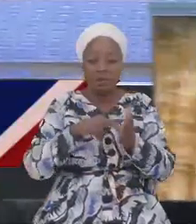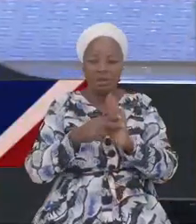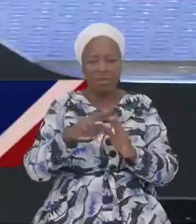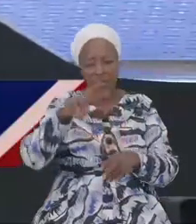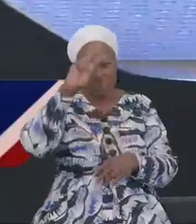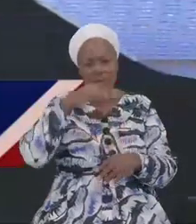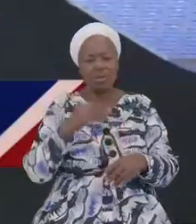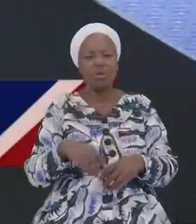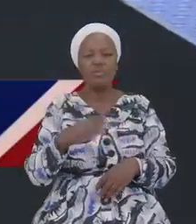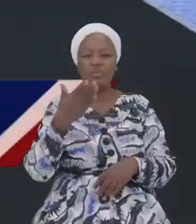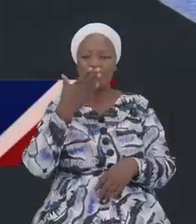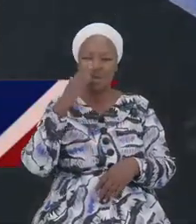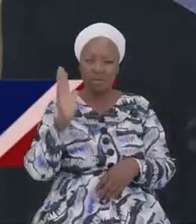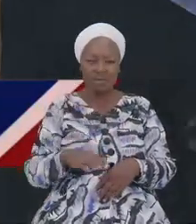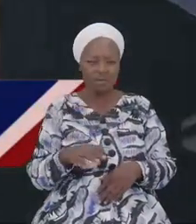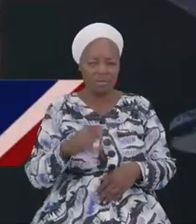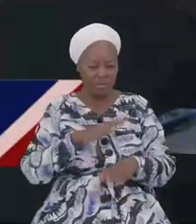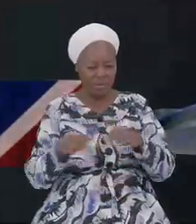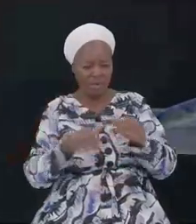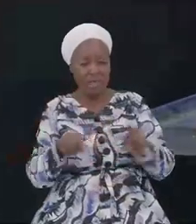si vous ne connaissez pas le mal. Ça veut dire quoi?